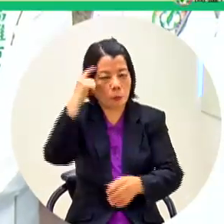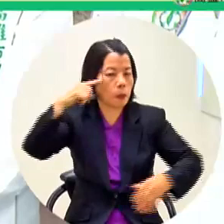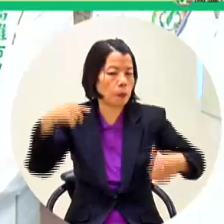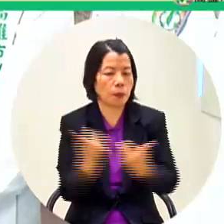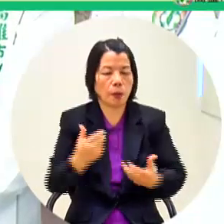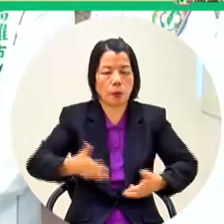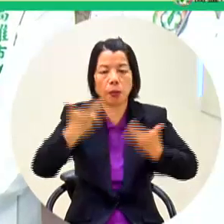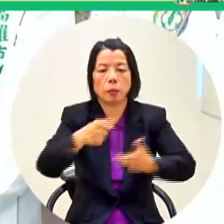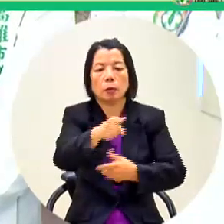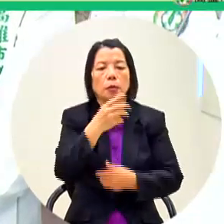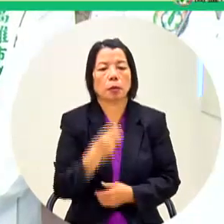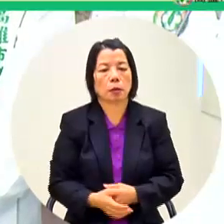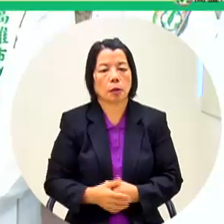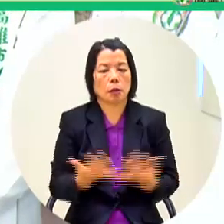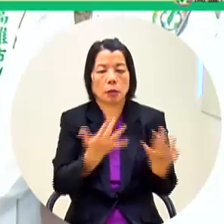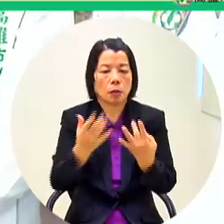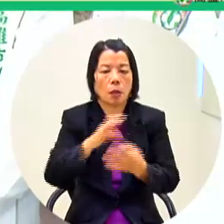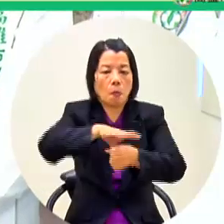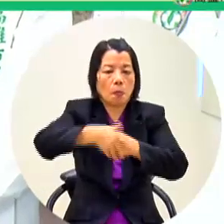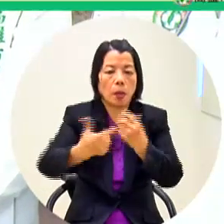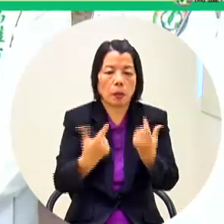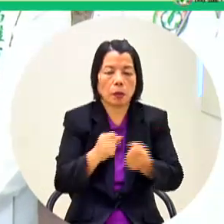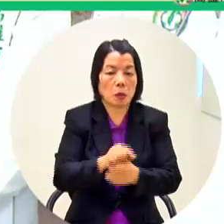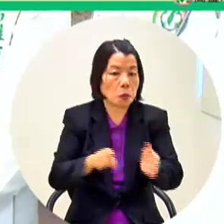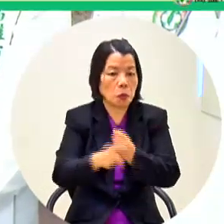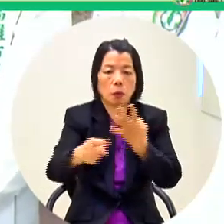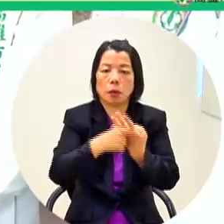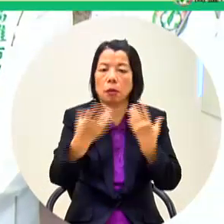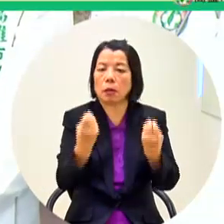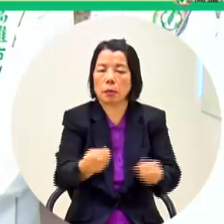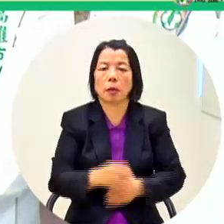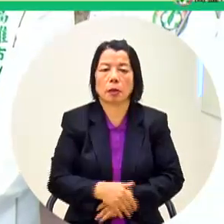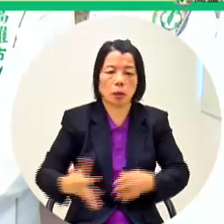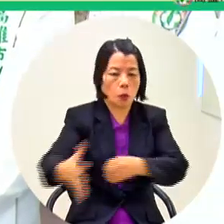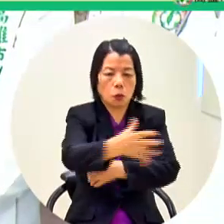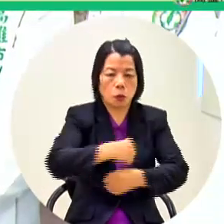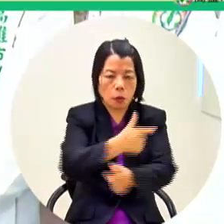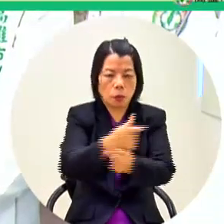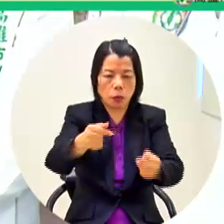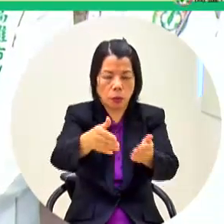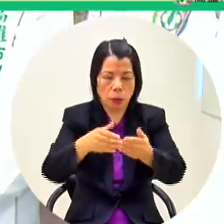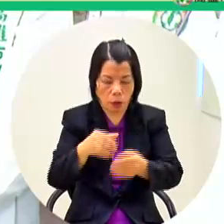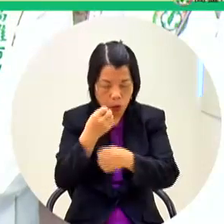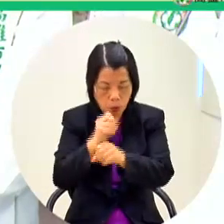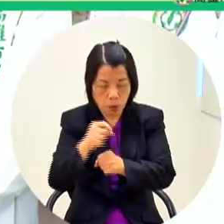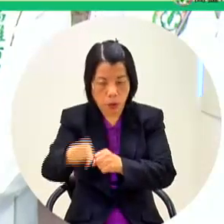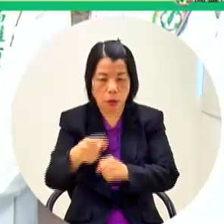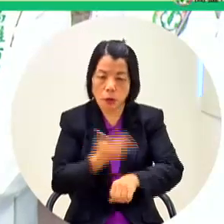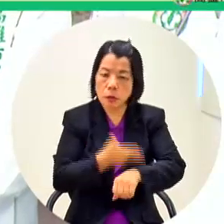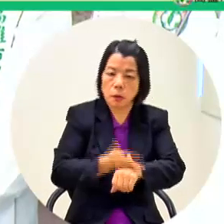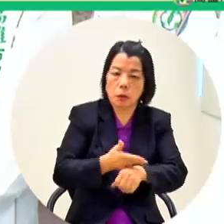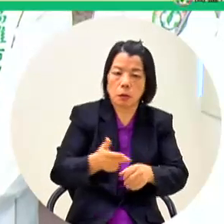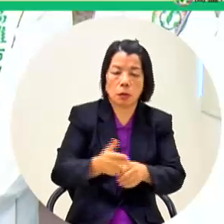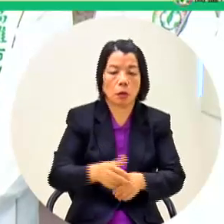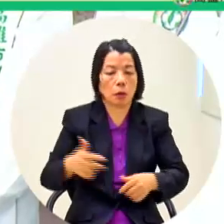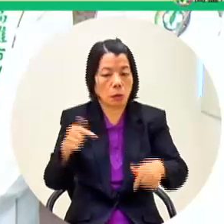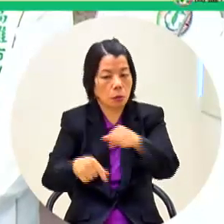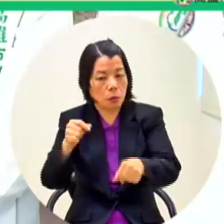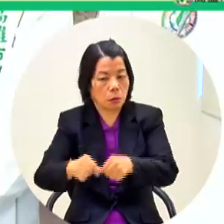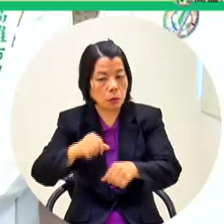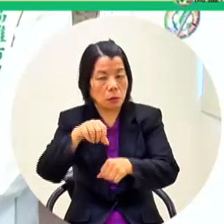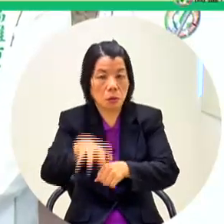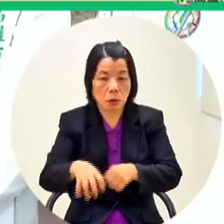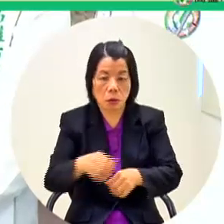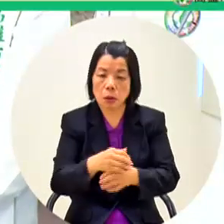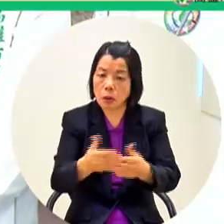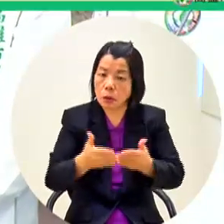包，不够专业。你要普筛，你要先看我们高雄市的技术能力、实验室有没有办法负荷。